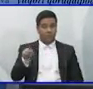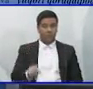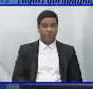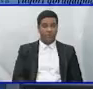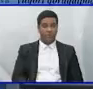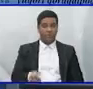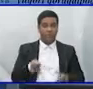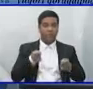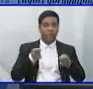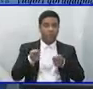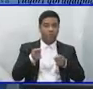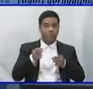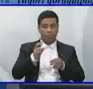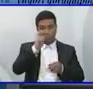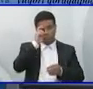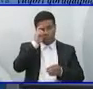bu